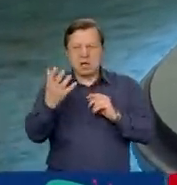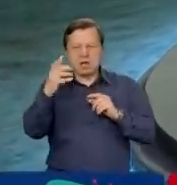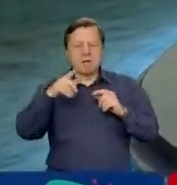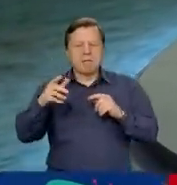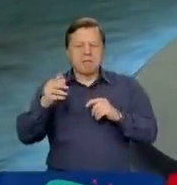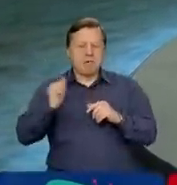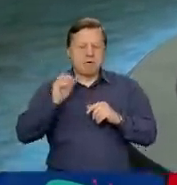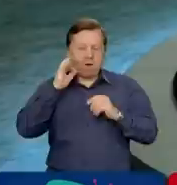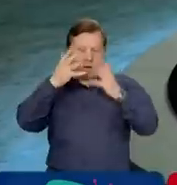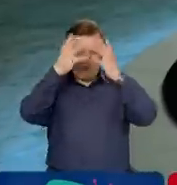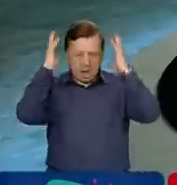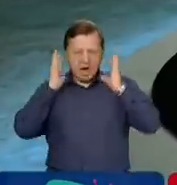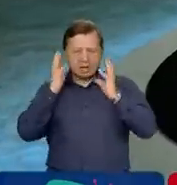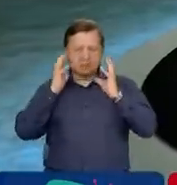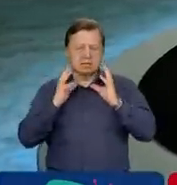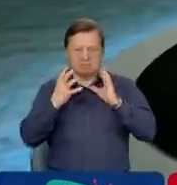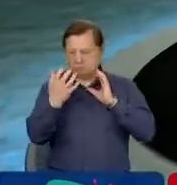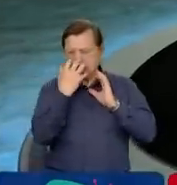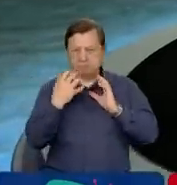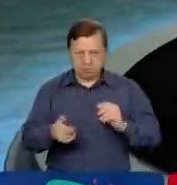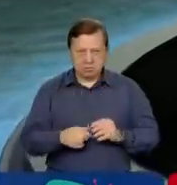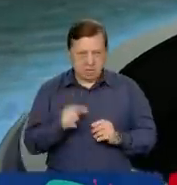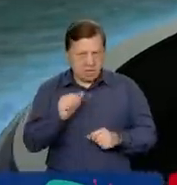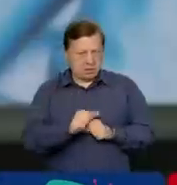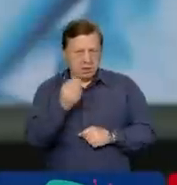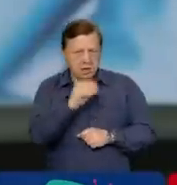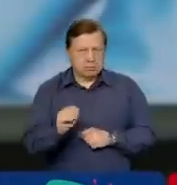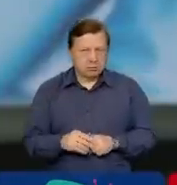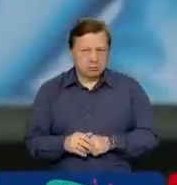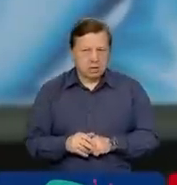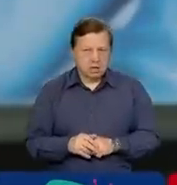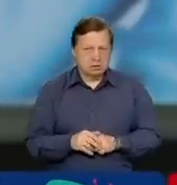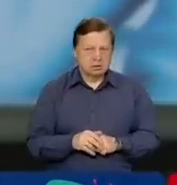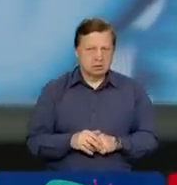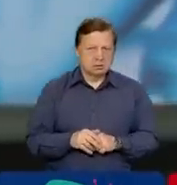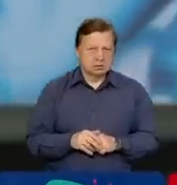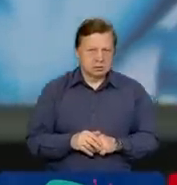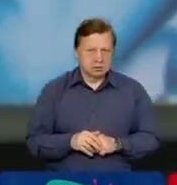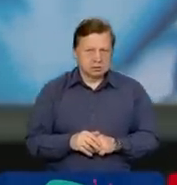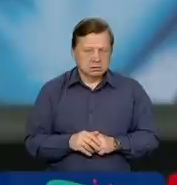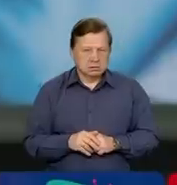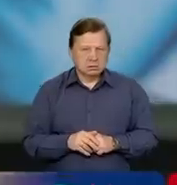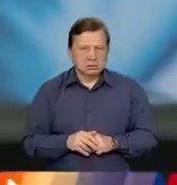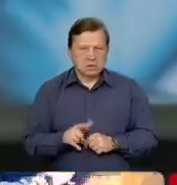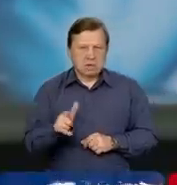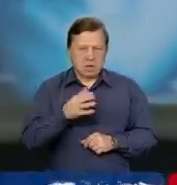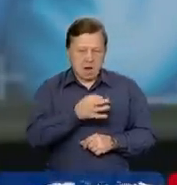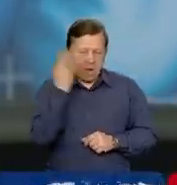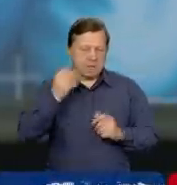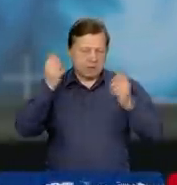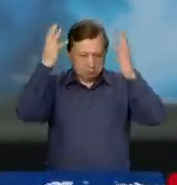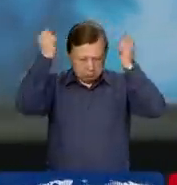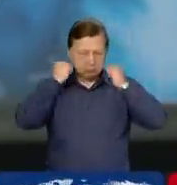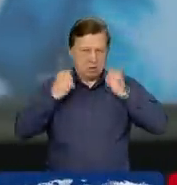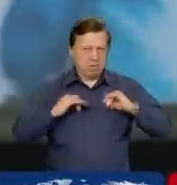chodzić. I to maska wojskowa lepiej wdycha, tym lepiej się trzyma człowiek,